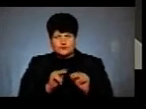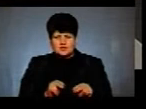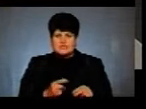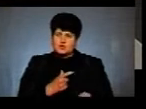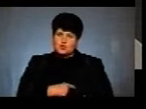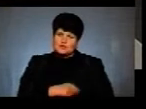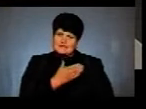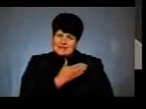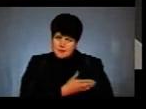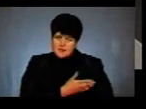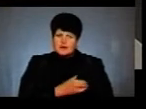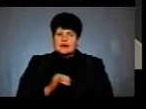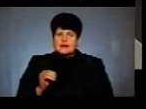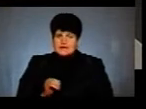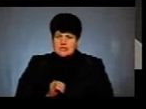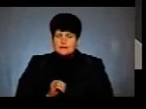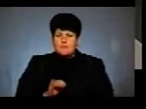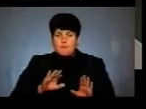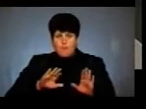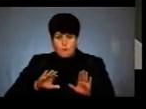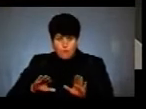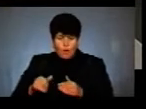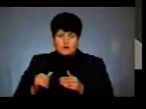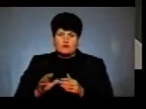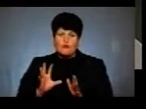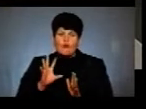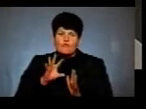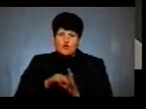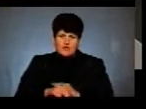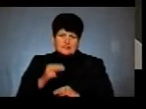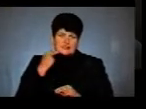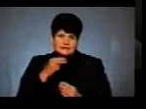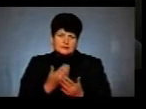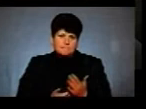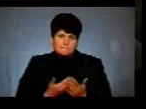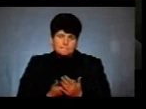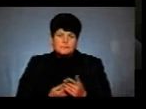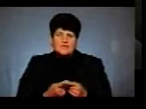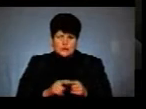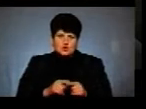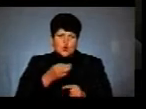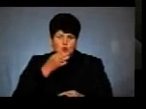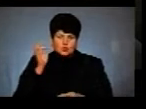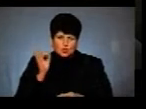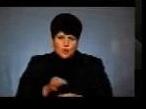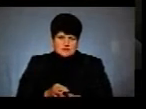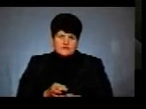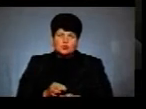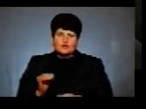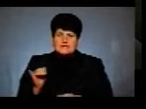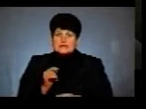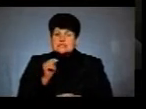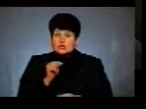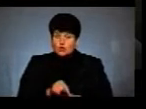себе, і потім десь запровадити кращі зразки цього досвіду. І з